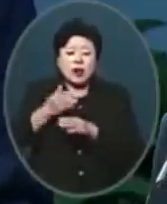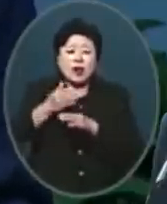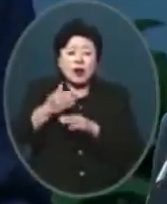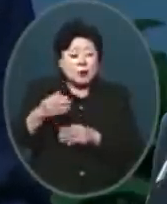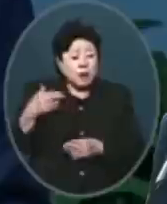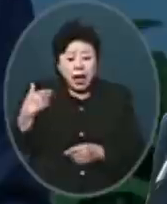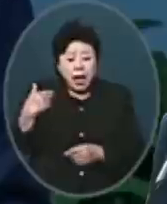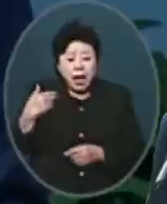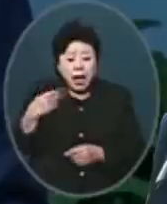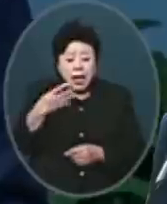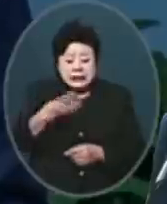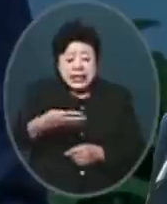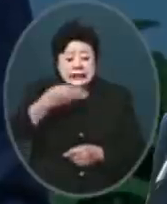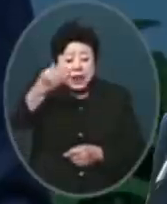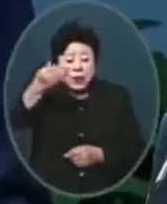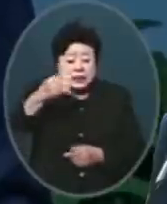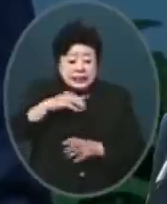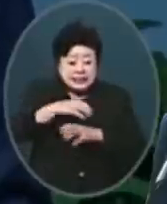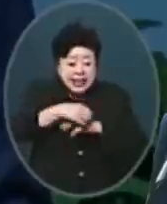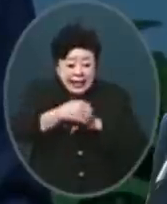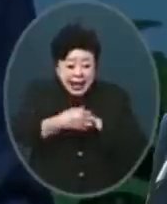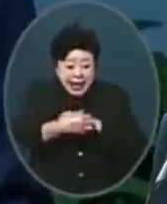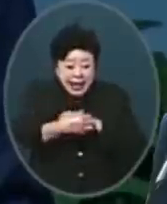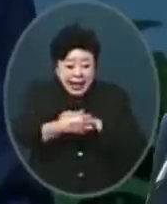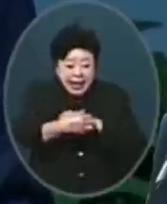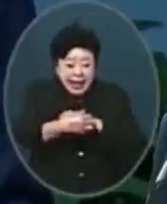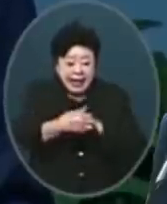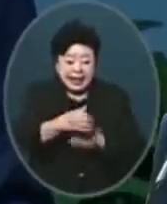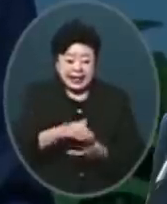몰라요. 4차원의 세계라는 것은